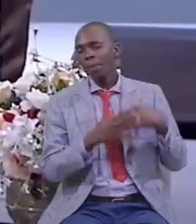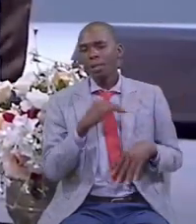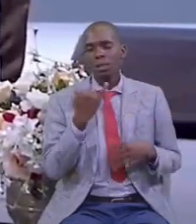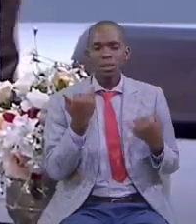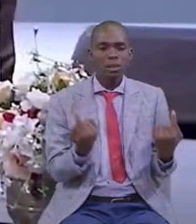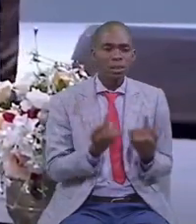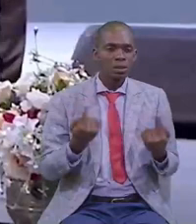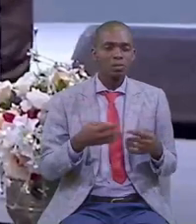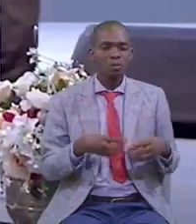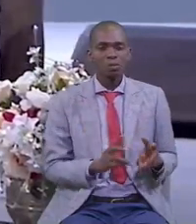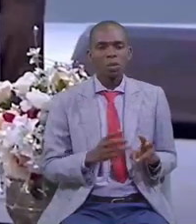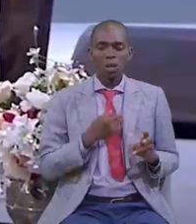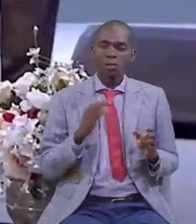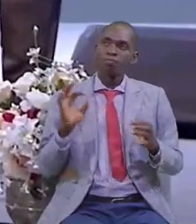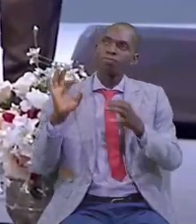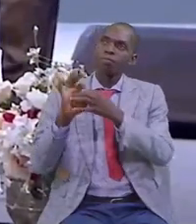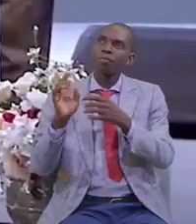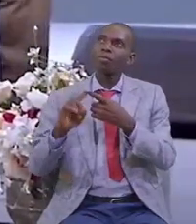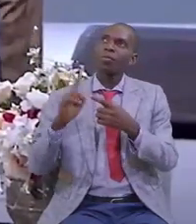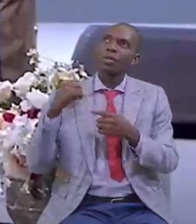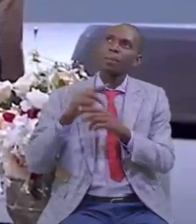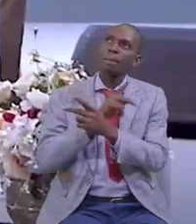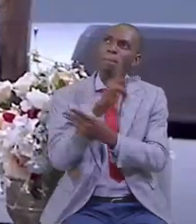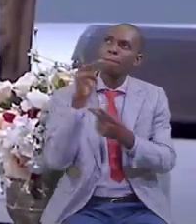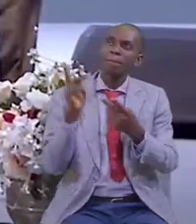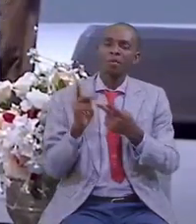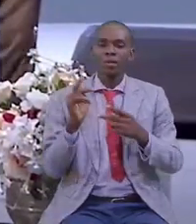Tu quittes le passé pour t'attacher à l'homme parfait.